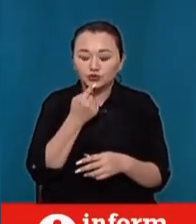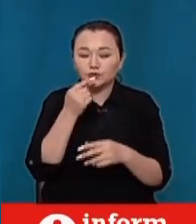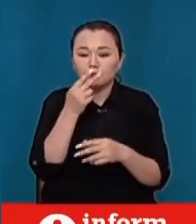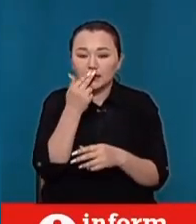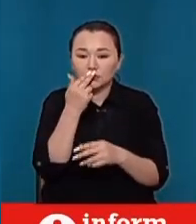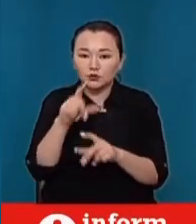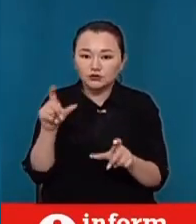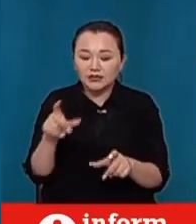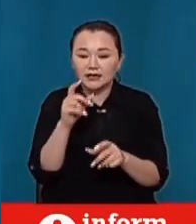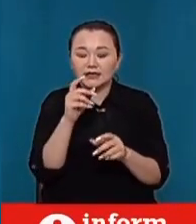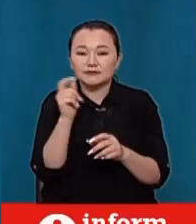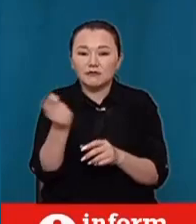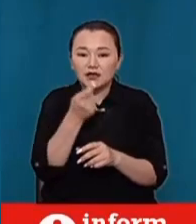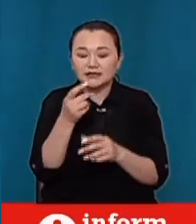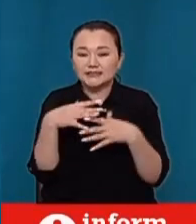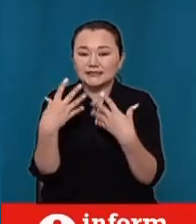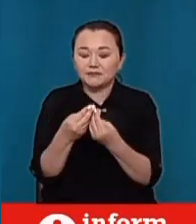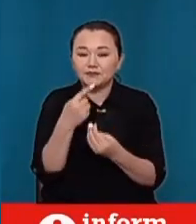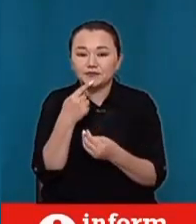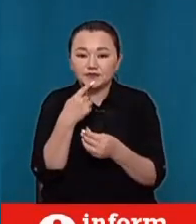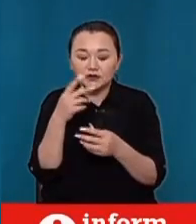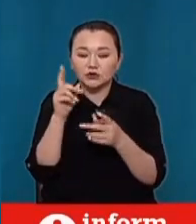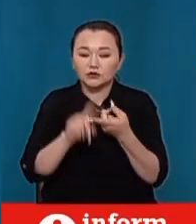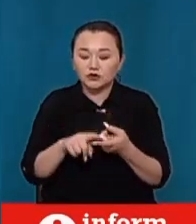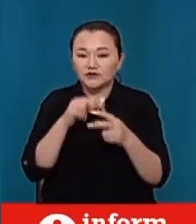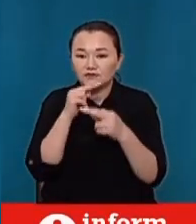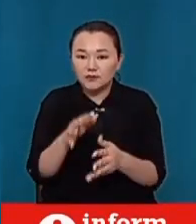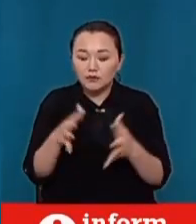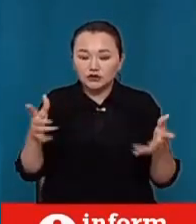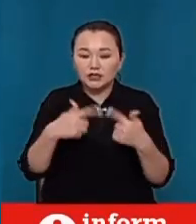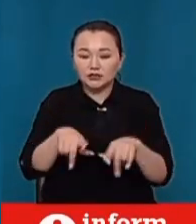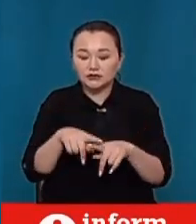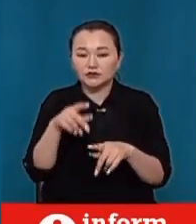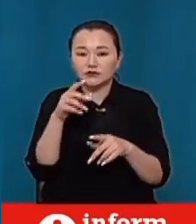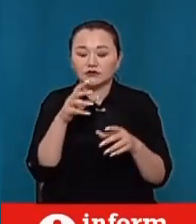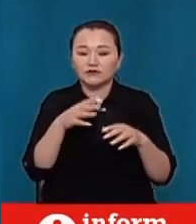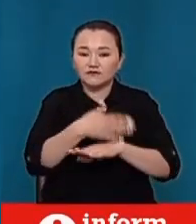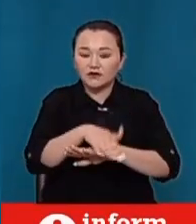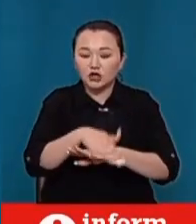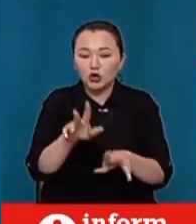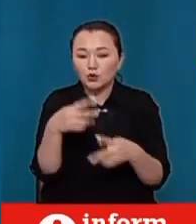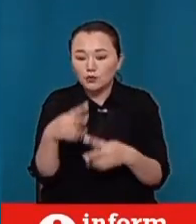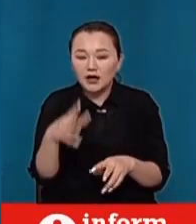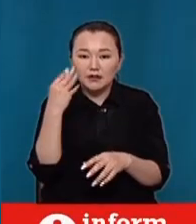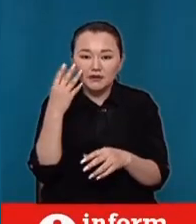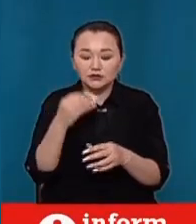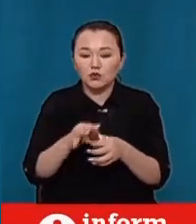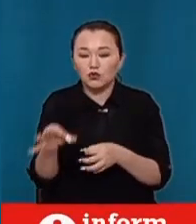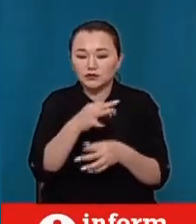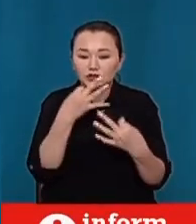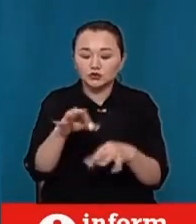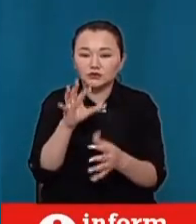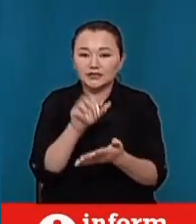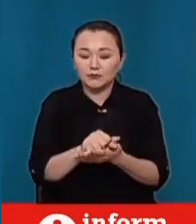подросткам, детям из малообеспеченных семей. Для них организована работа в дворовых клубах. В Алматинской же области досугом